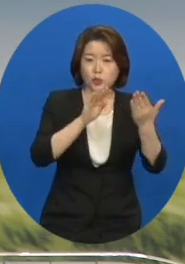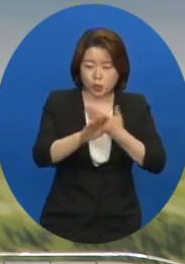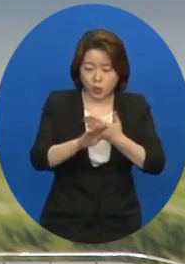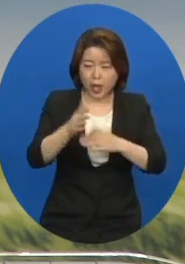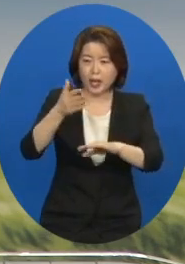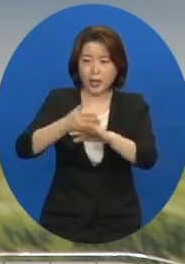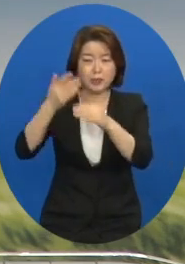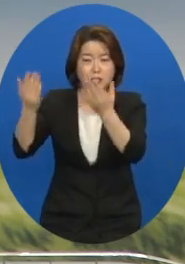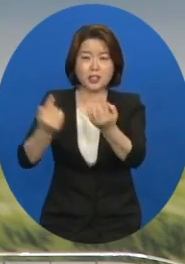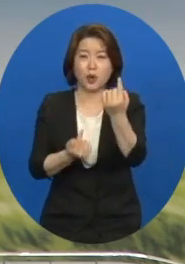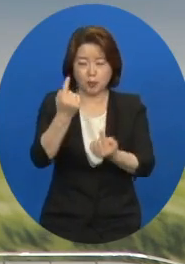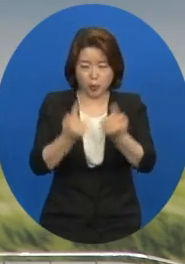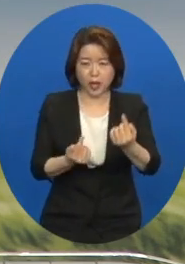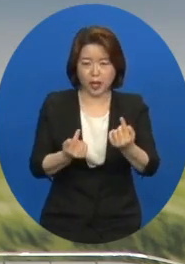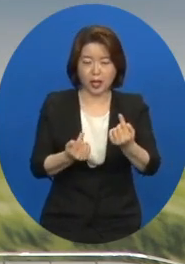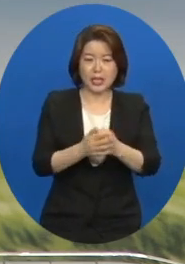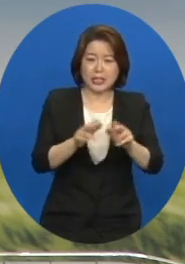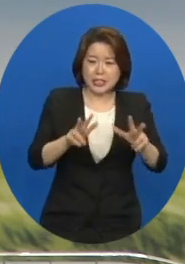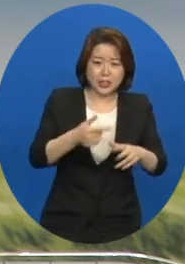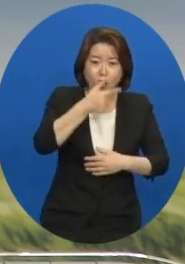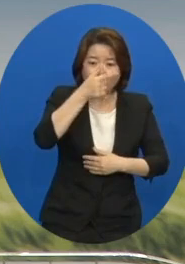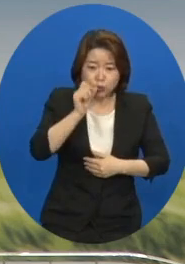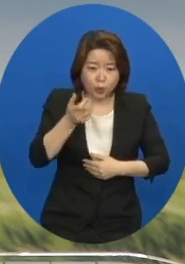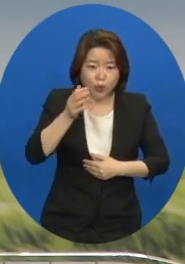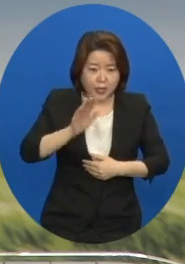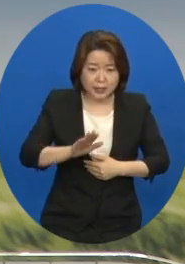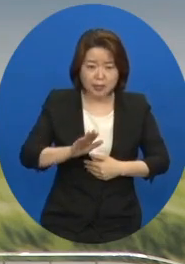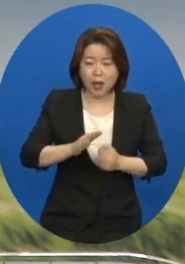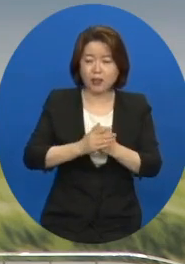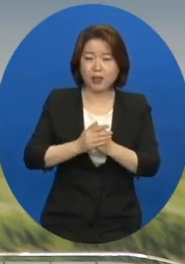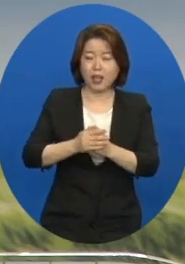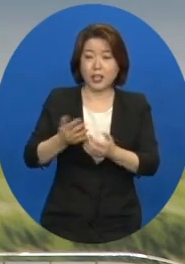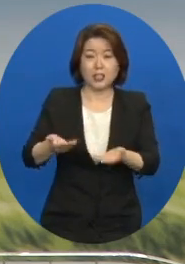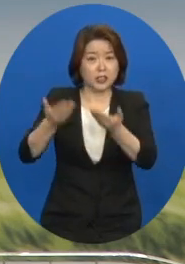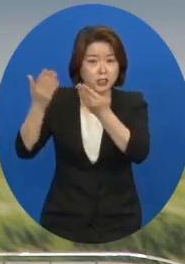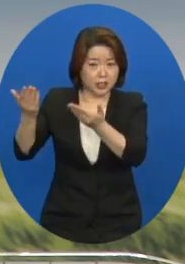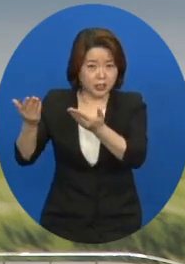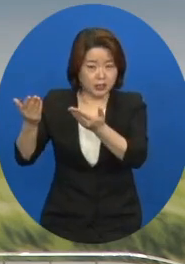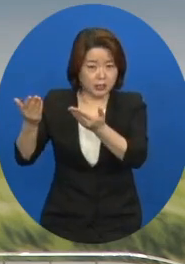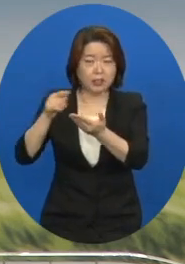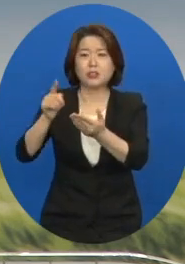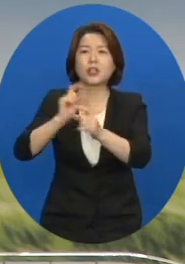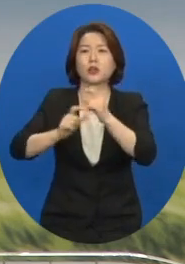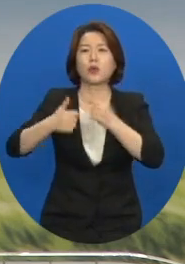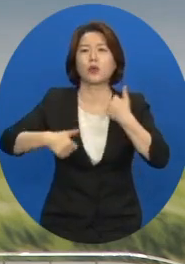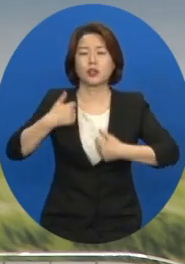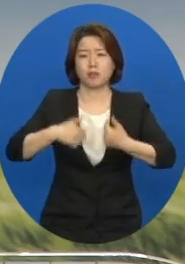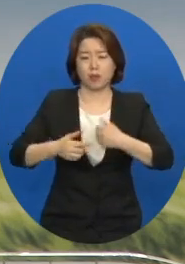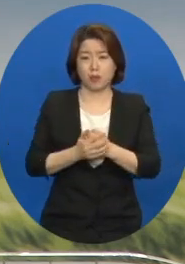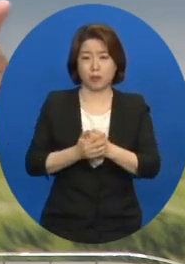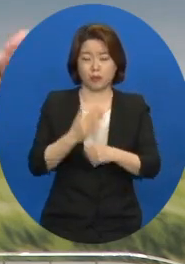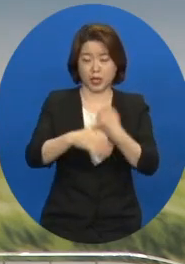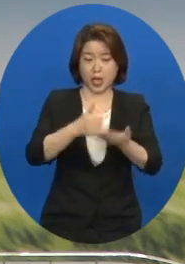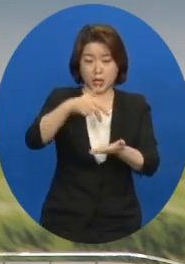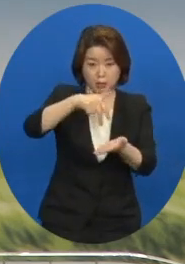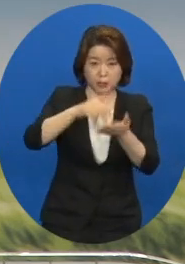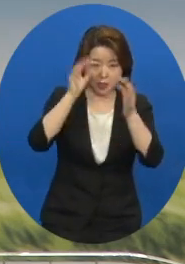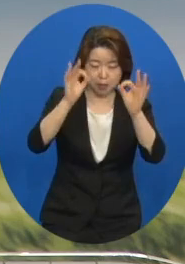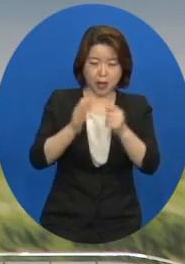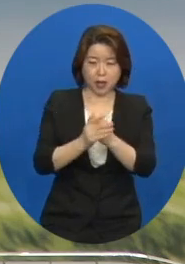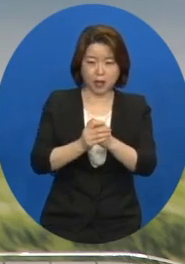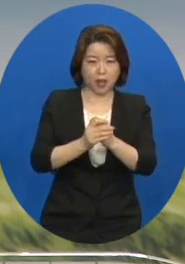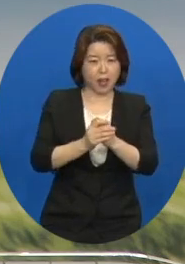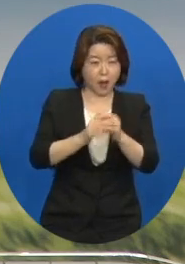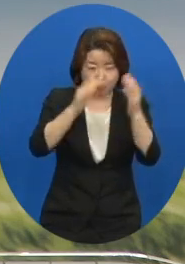것보다 하나님을 더 기쁘시게 해요. 여러분, 하나님의 입장에서 보십시다. 모든 것을 다 거둔